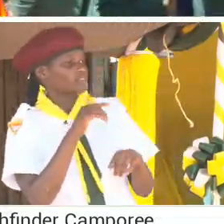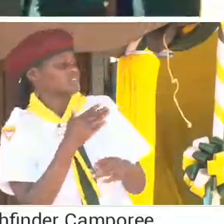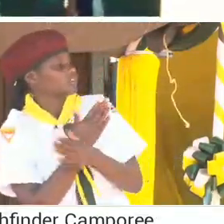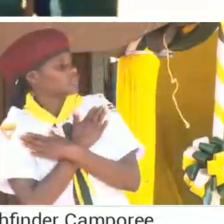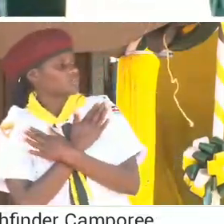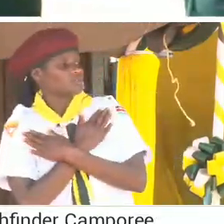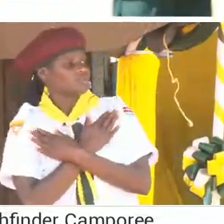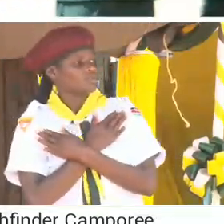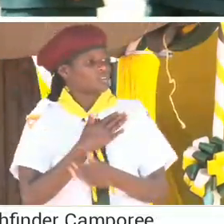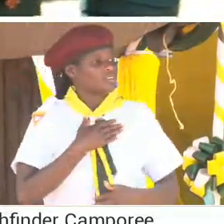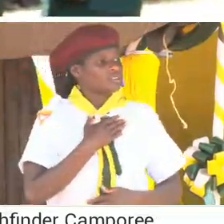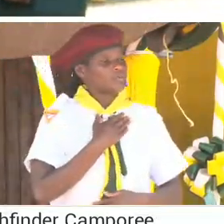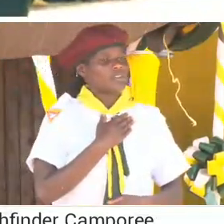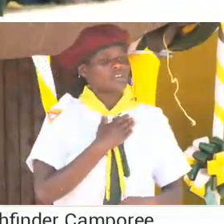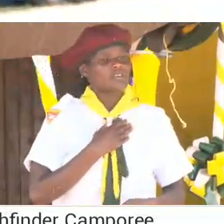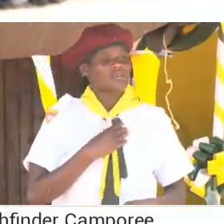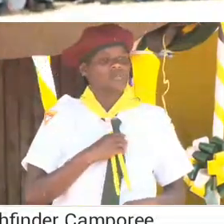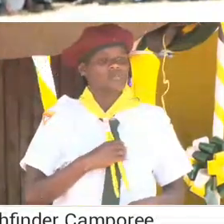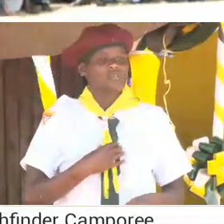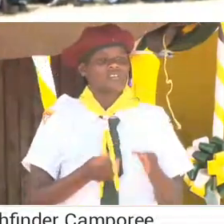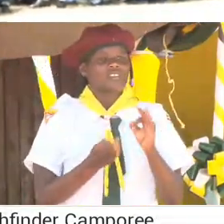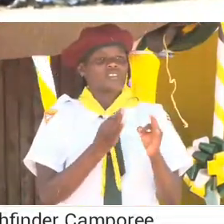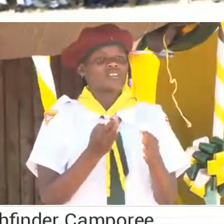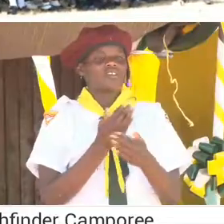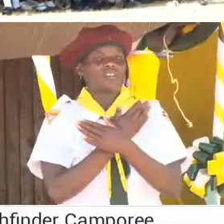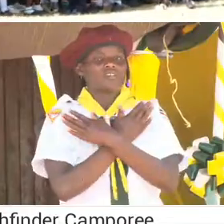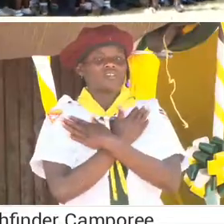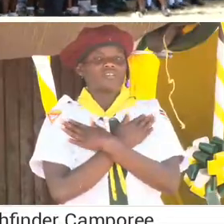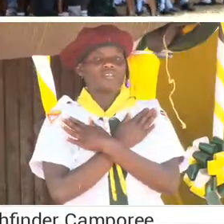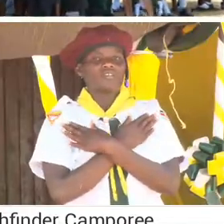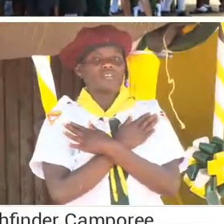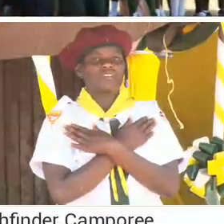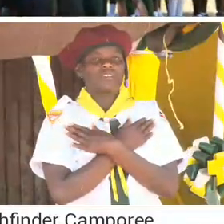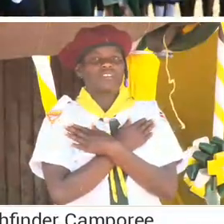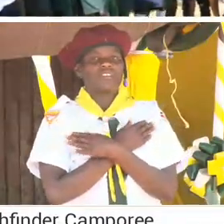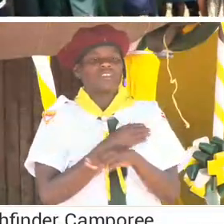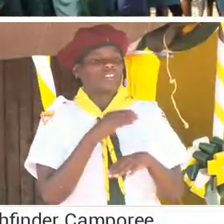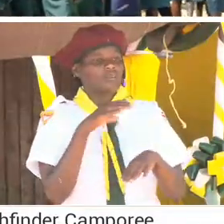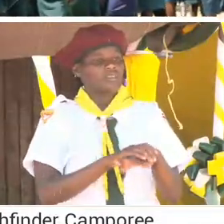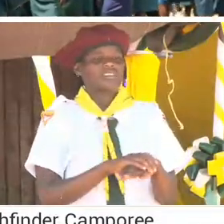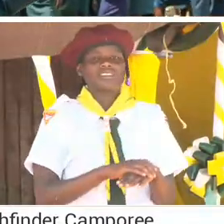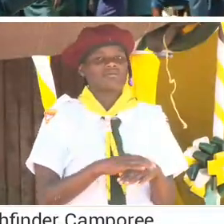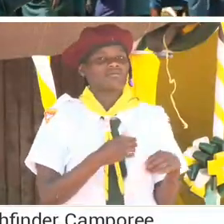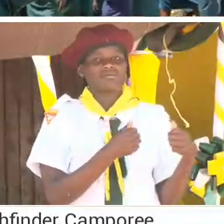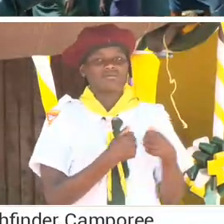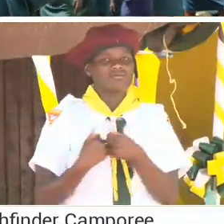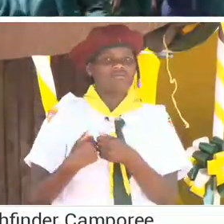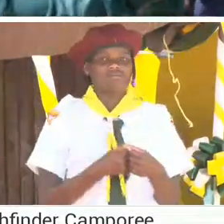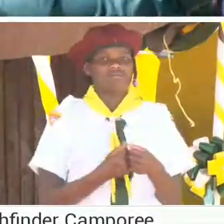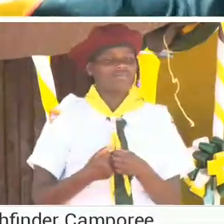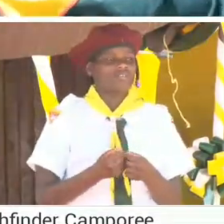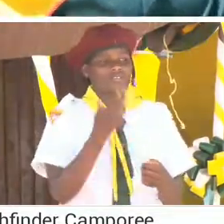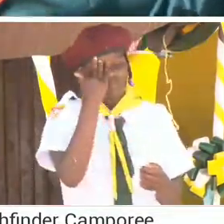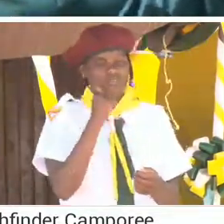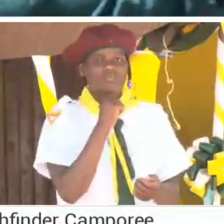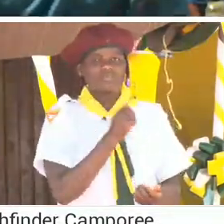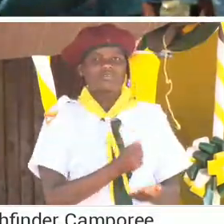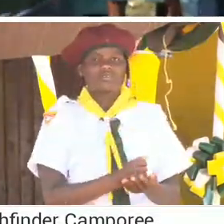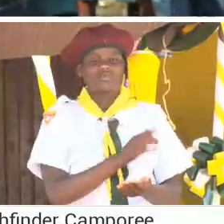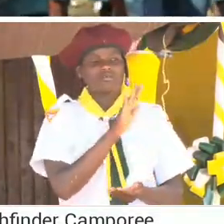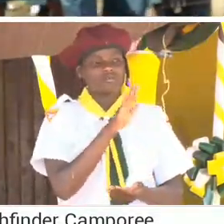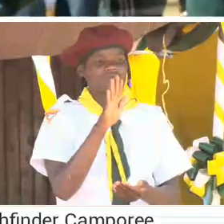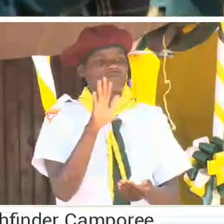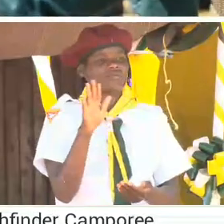Yuko mwingine huko labda rafiki. Kama uko na rafiki na ana sita, anapata shida kupiga hatua, kwa nini usimsaidie ukapiga naye hatua ukiwa umemshika